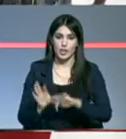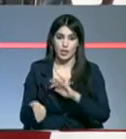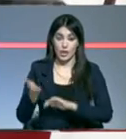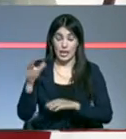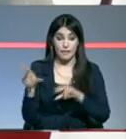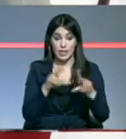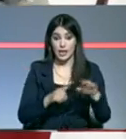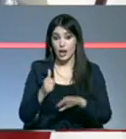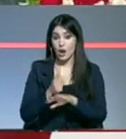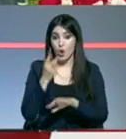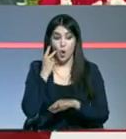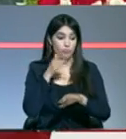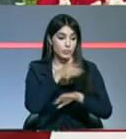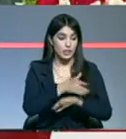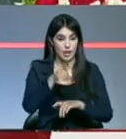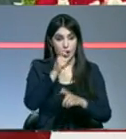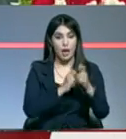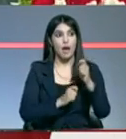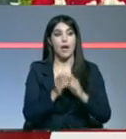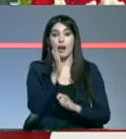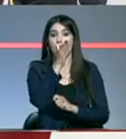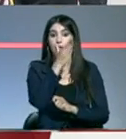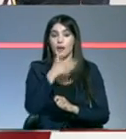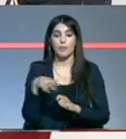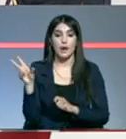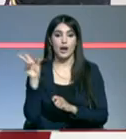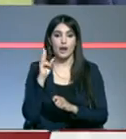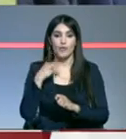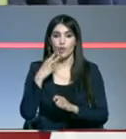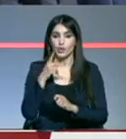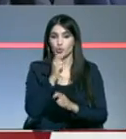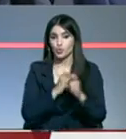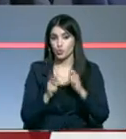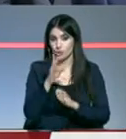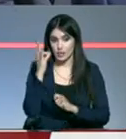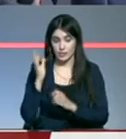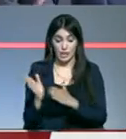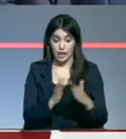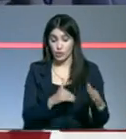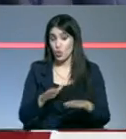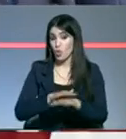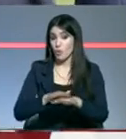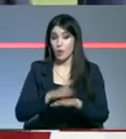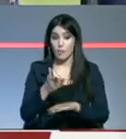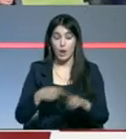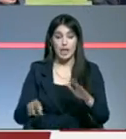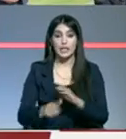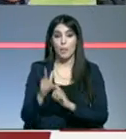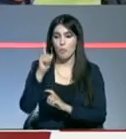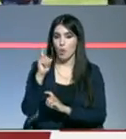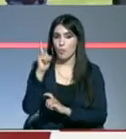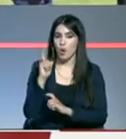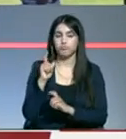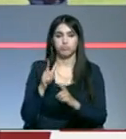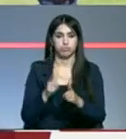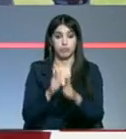رئيس الجمهورية إثر ذلك تحية العلم على أنغام النشيد الوطني. وتم بالمناسبة إطلاق 3 طلقات